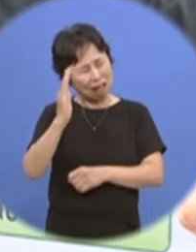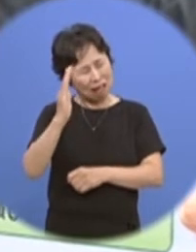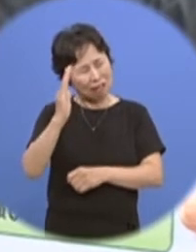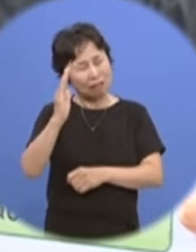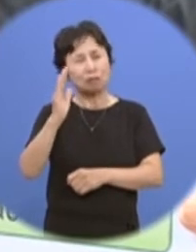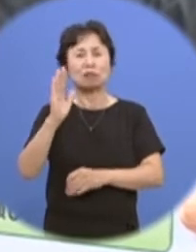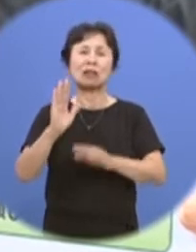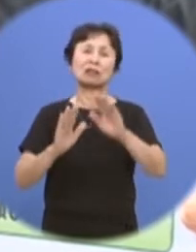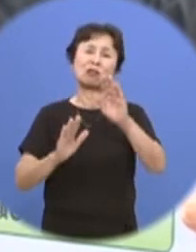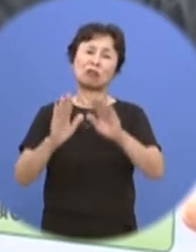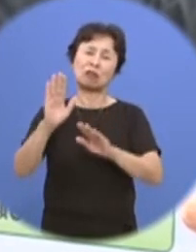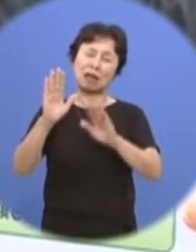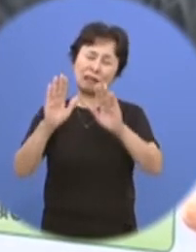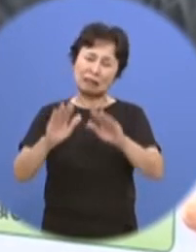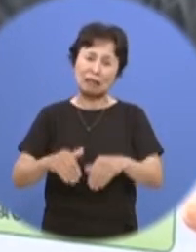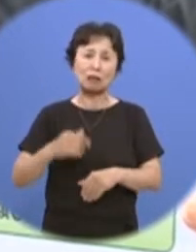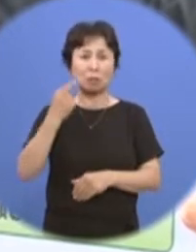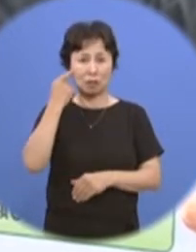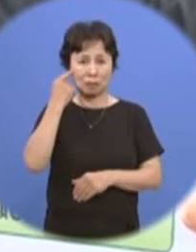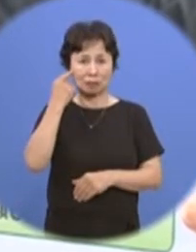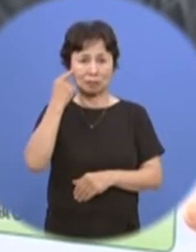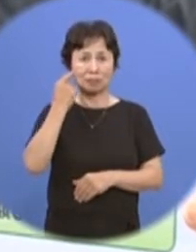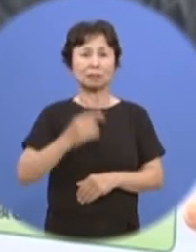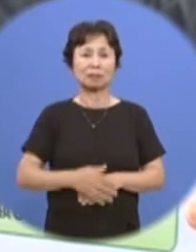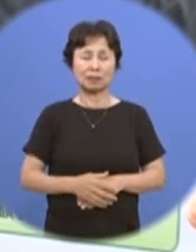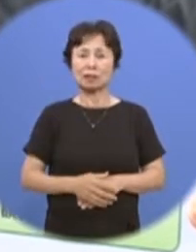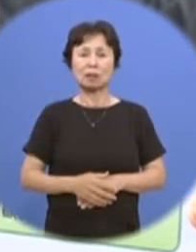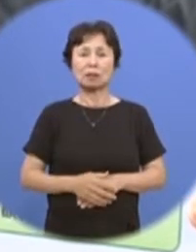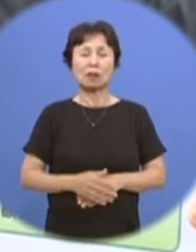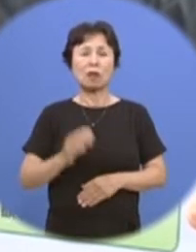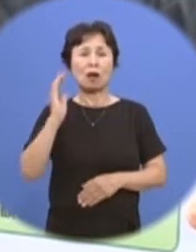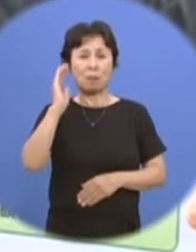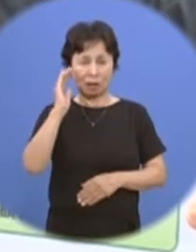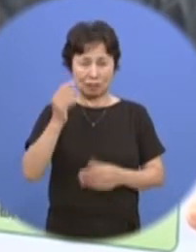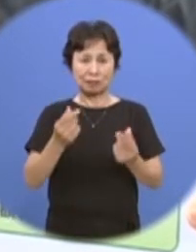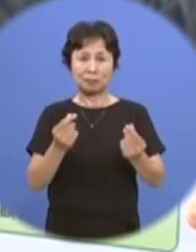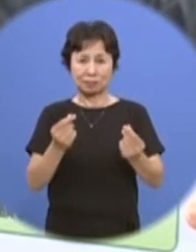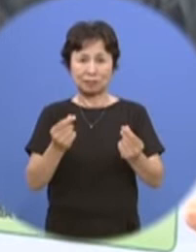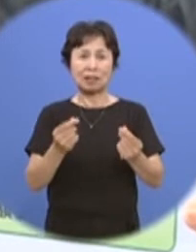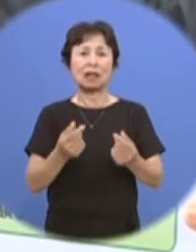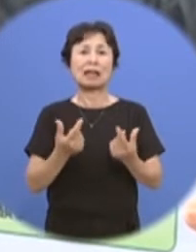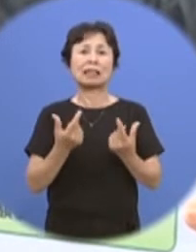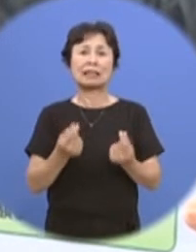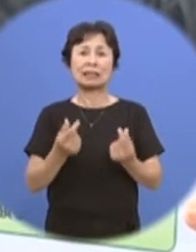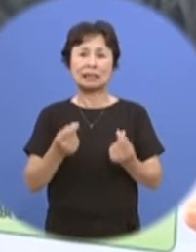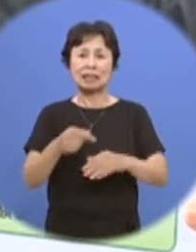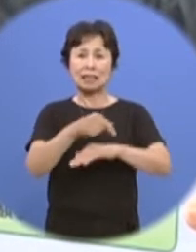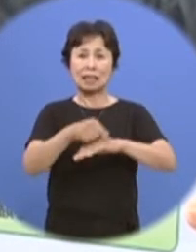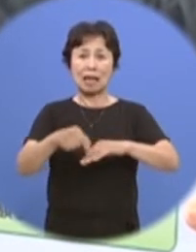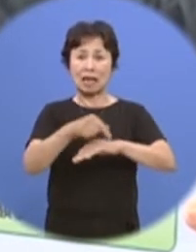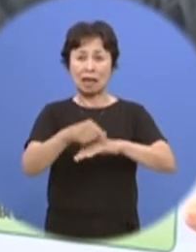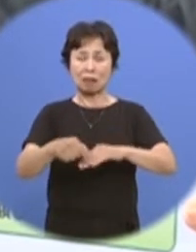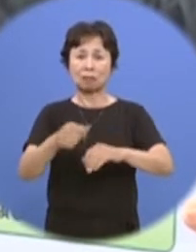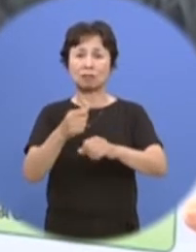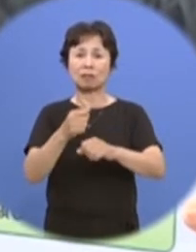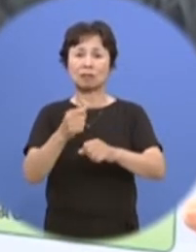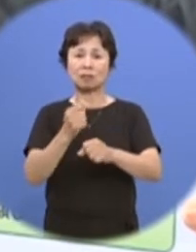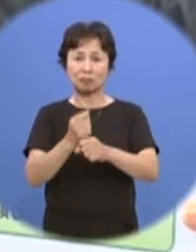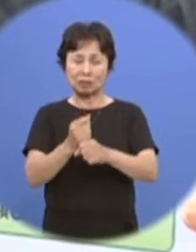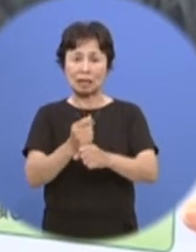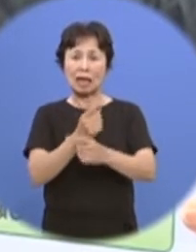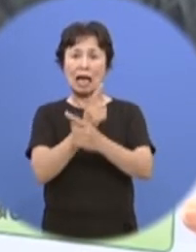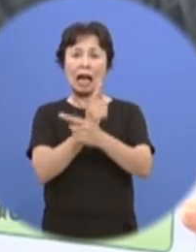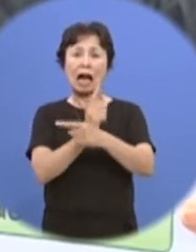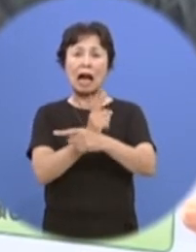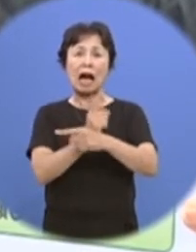こともあったと思うんですけどもね、やっぱりそれじゃいけないんで、 はい、 ちゃんと計画的に科学的に対策を